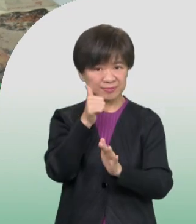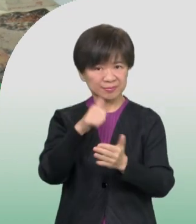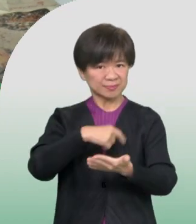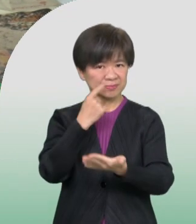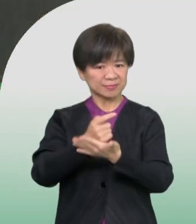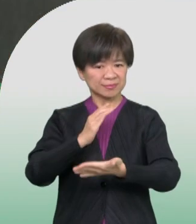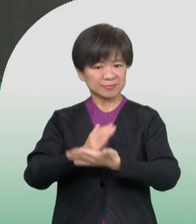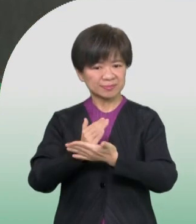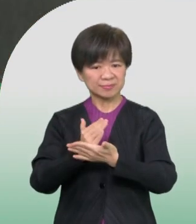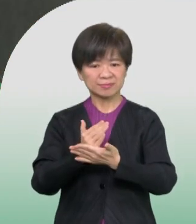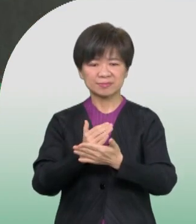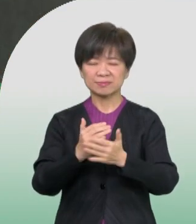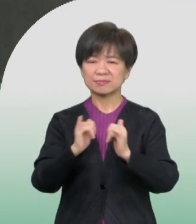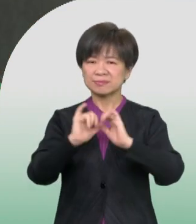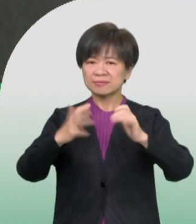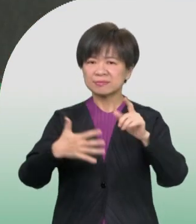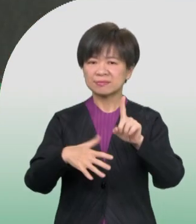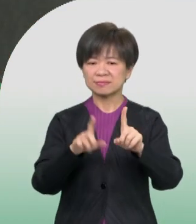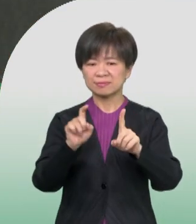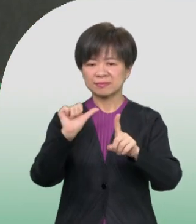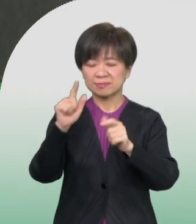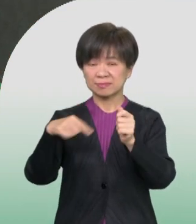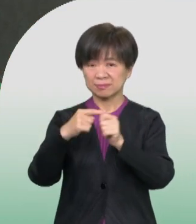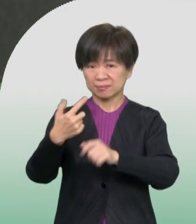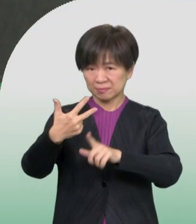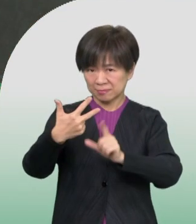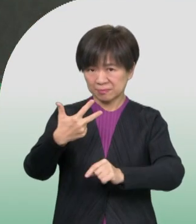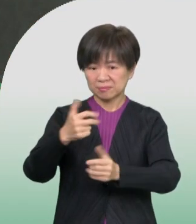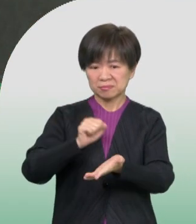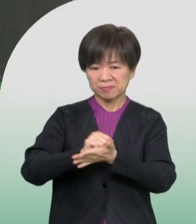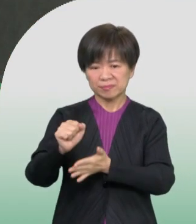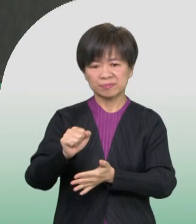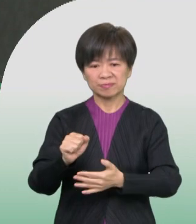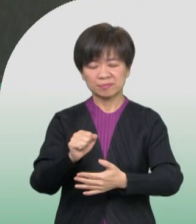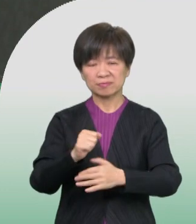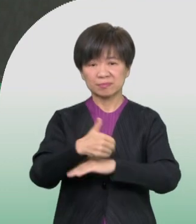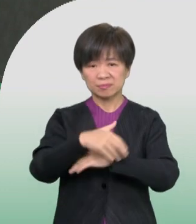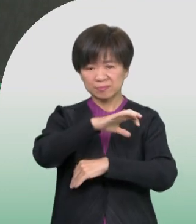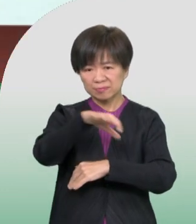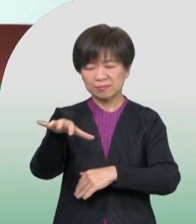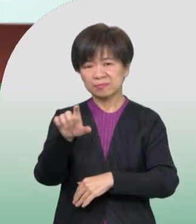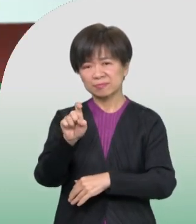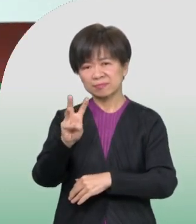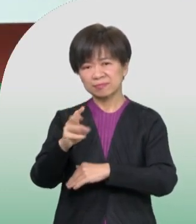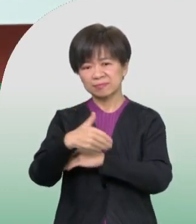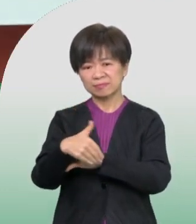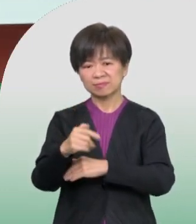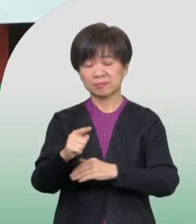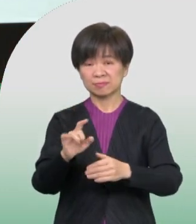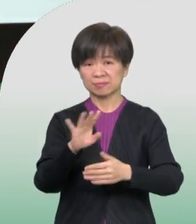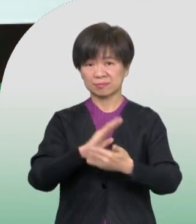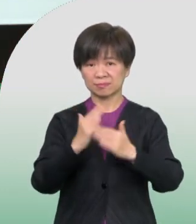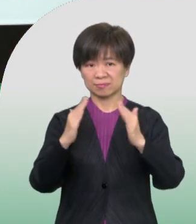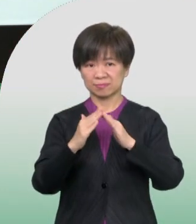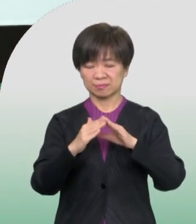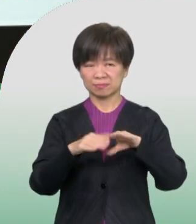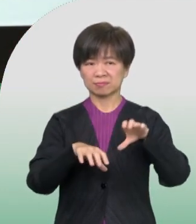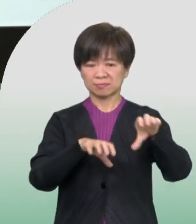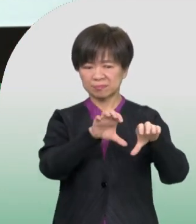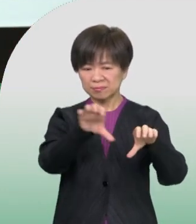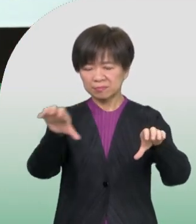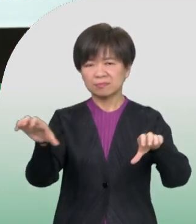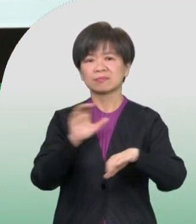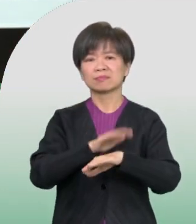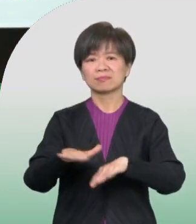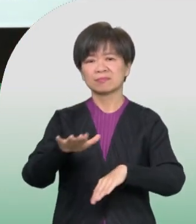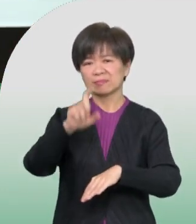顺的民国日报75年新年完成出版，前天人类是三届人景市图书馆为首创，希望